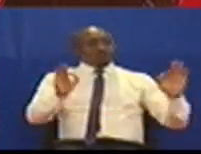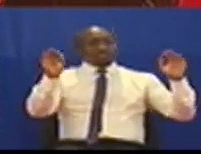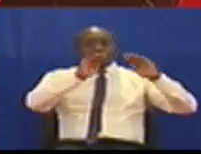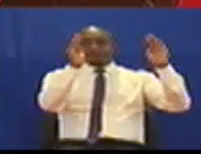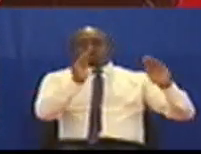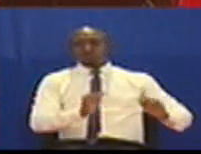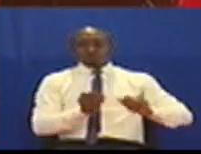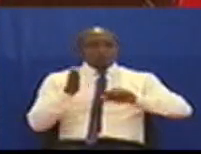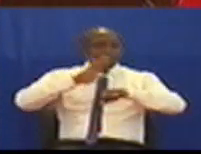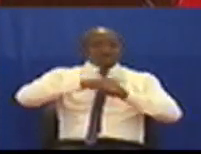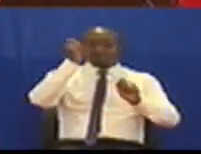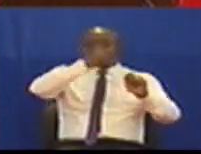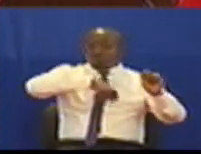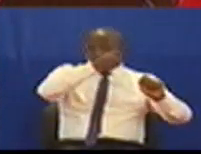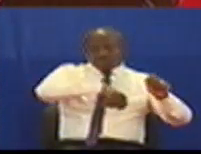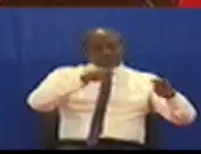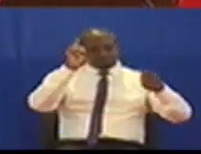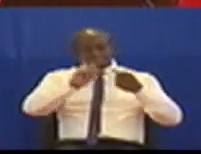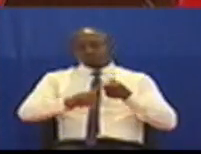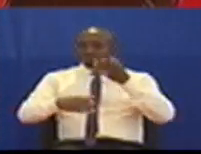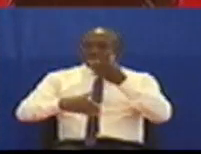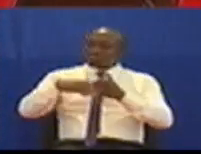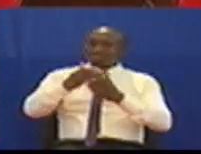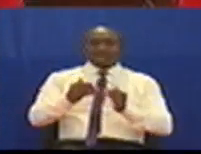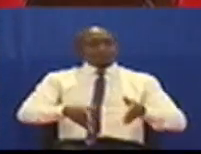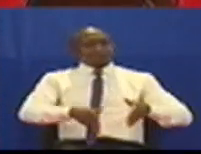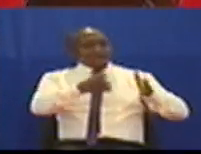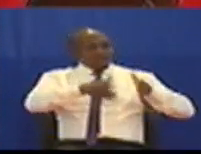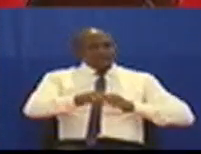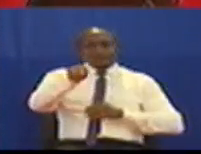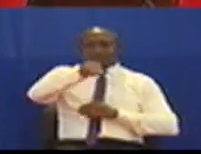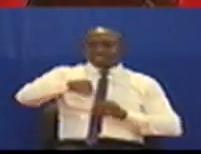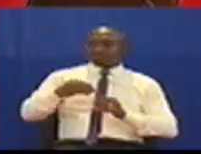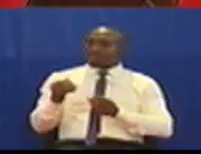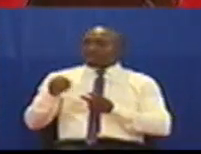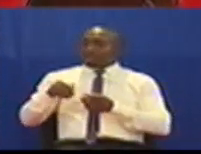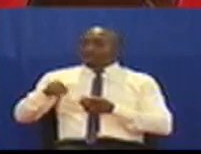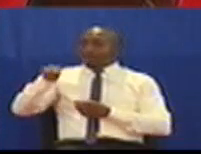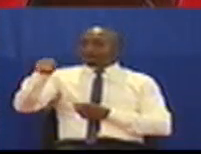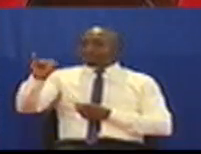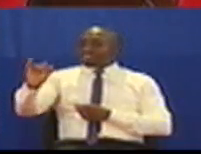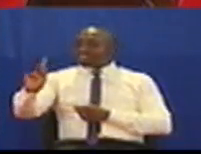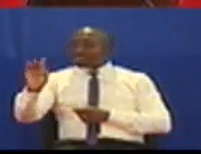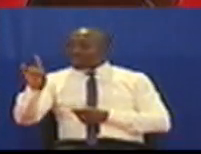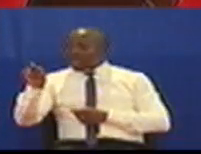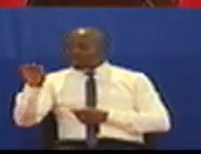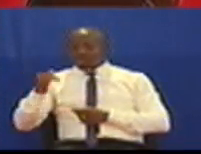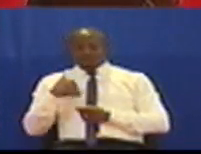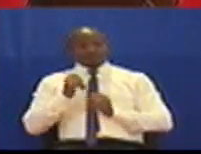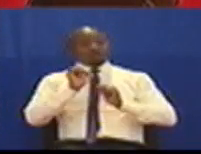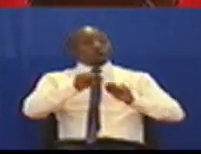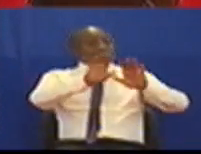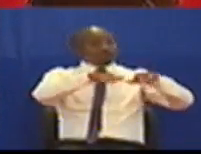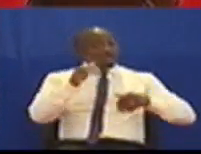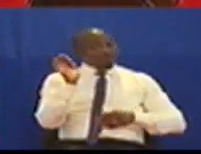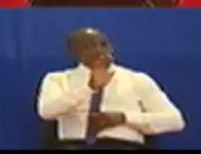ya Mtwara, ikiwemo ujenzi wa baadhi ya barabara pale manispaa ya Mtwara Mikindani, ambapo mbunge wake ndiye mimi naezungumza, mbunge wa mjini